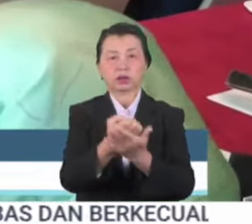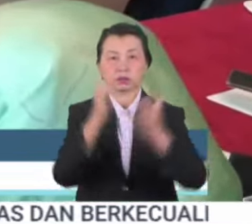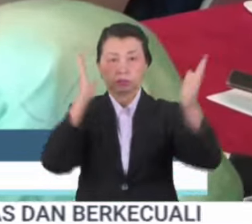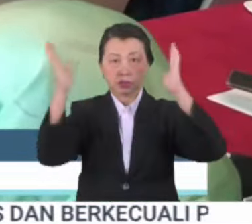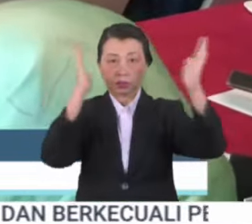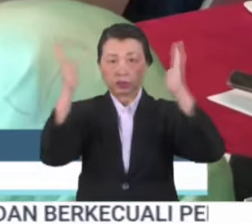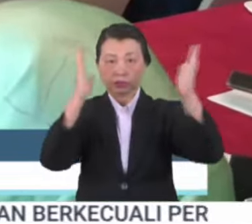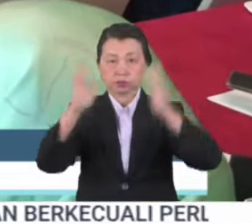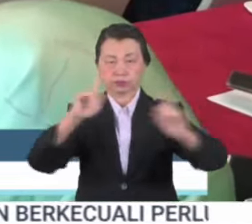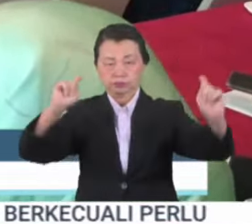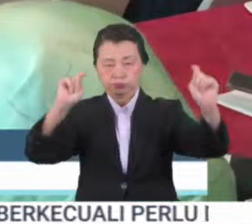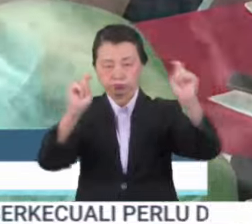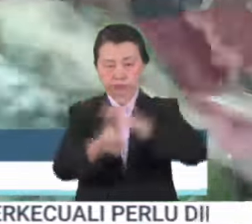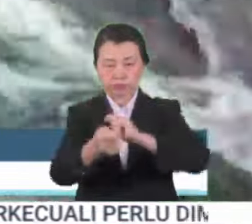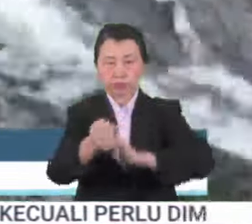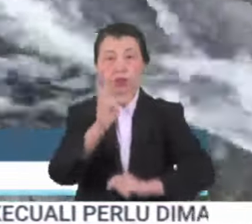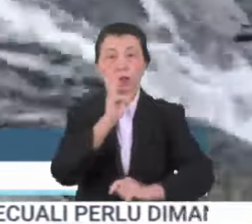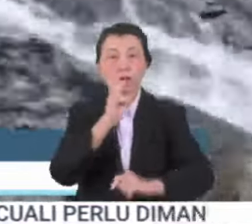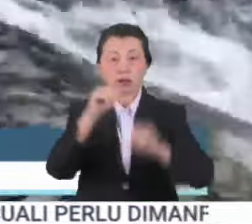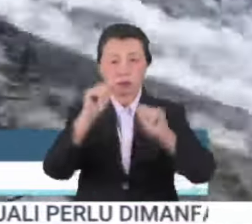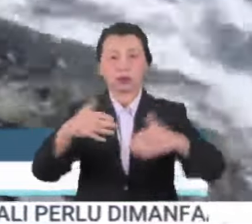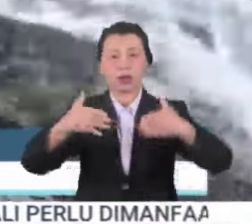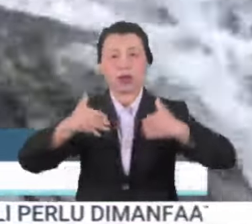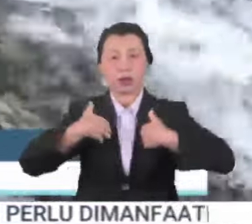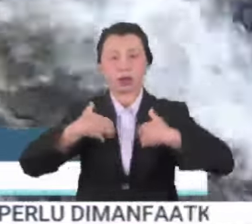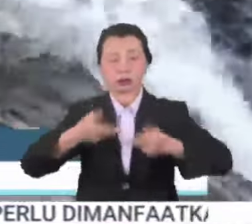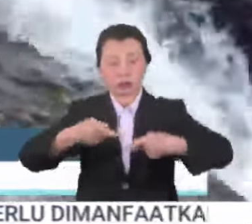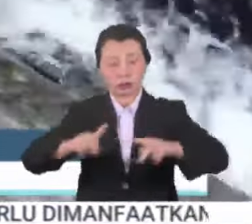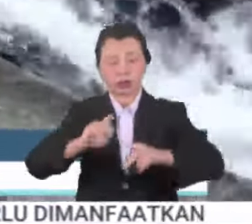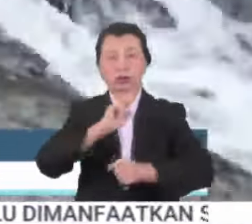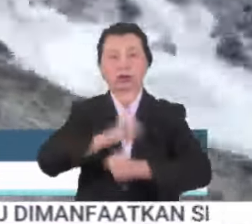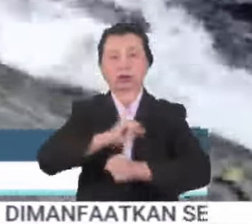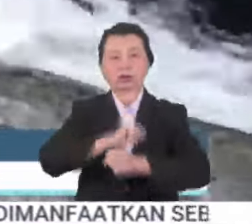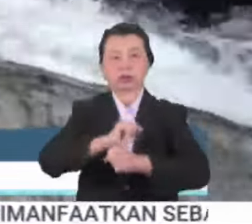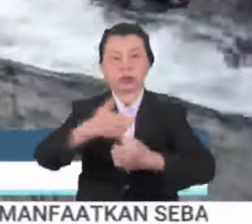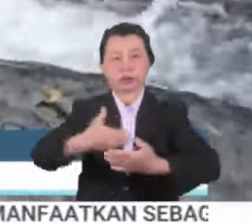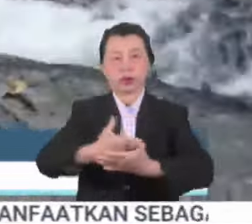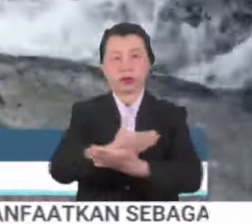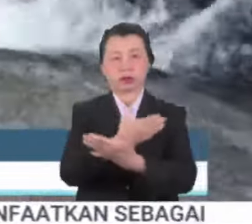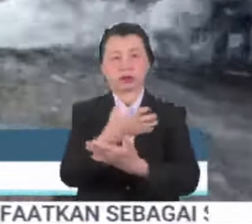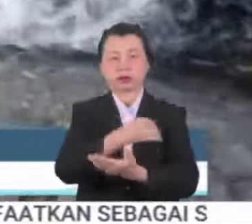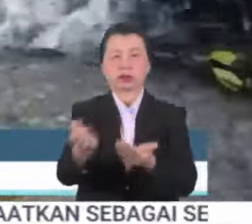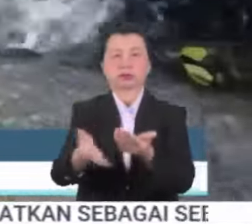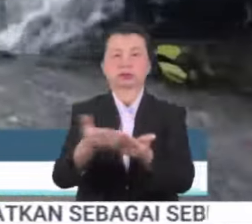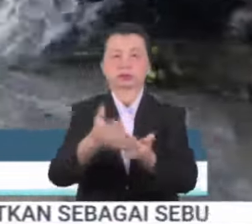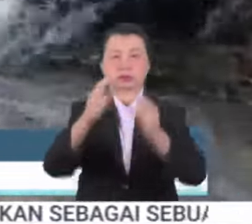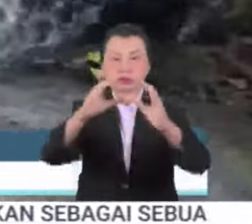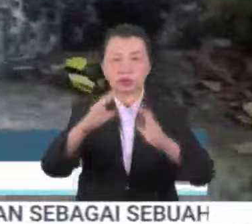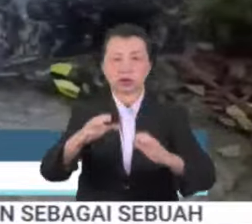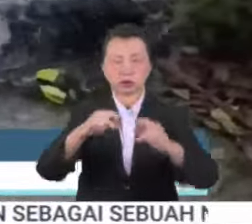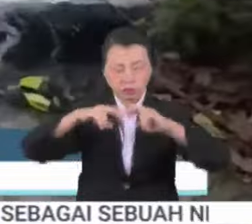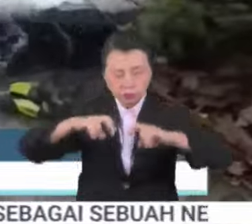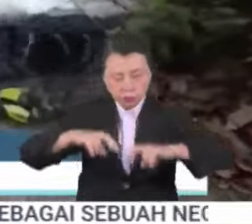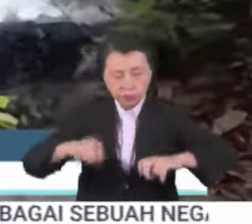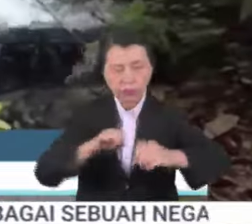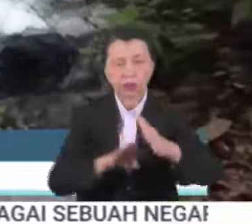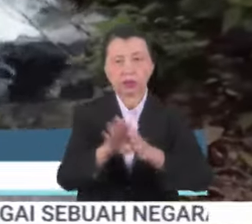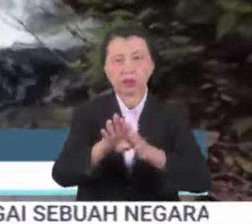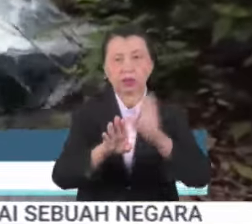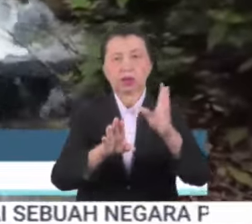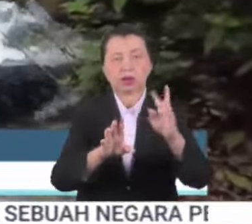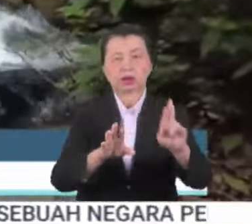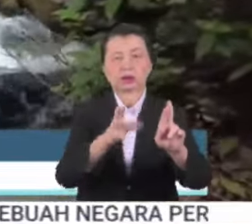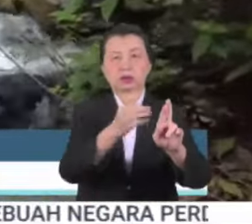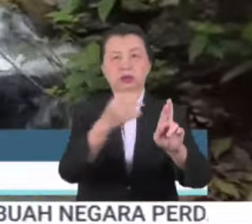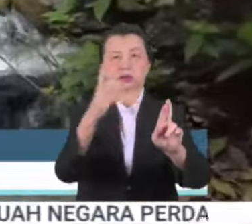Malaysia. Transformasi sektor air juga dapat mewujudkan peluang pekerjaan baru serta memudahkan cara pendidikan dan pembangunan